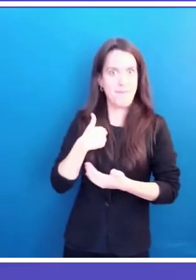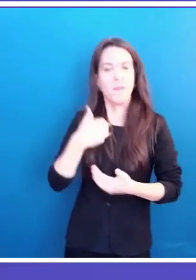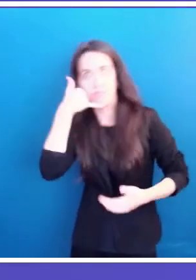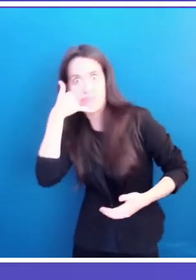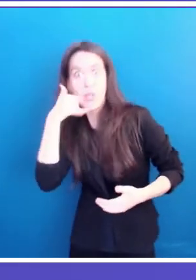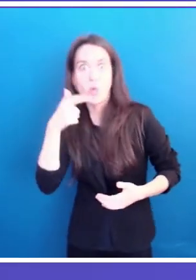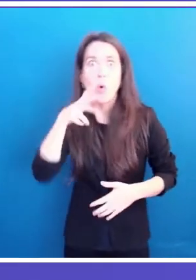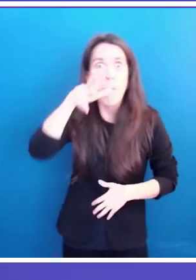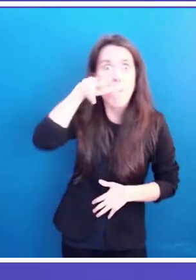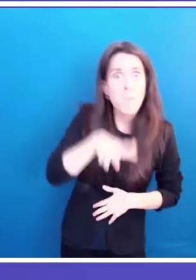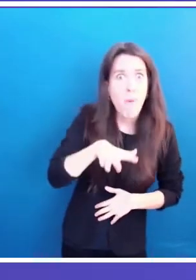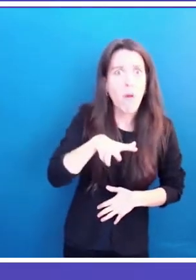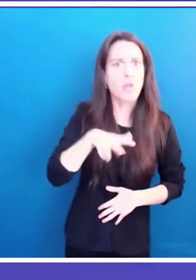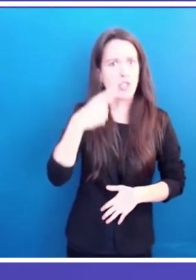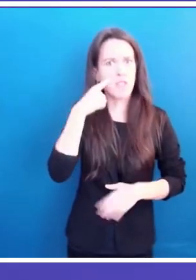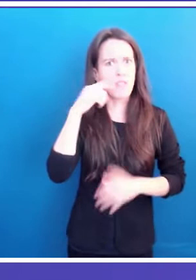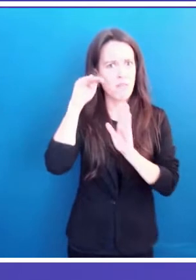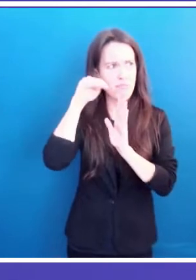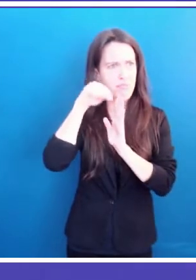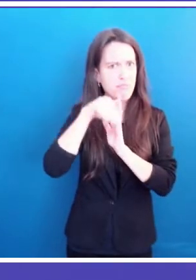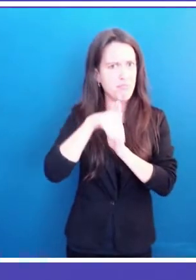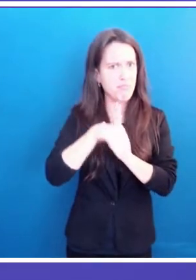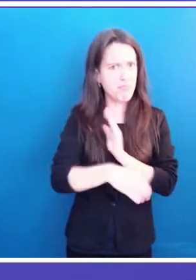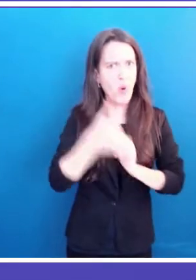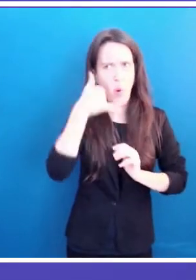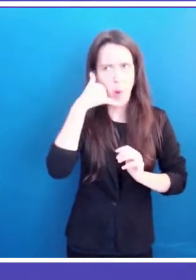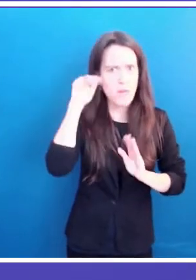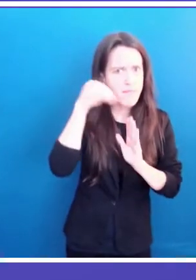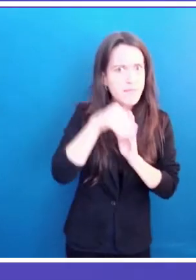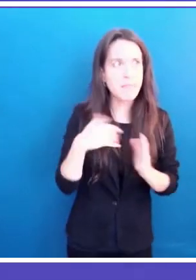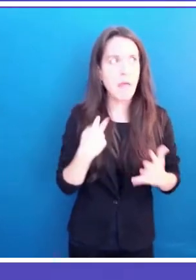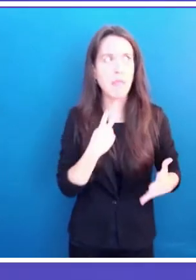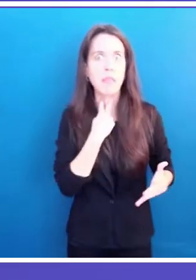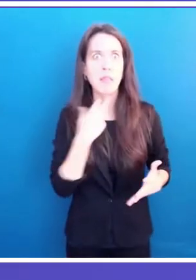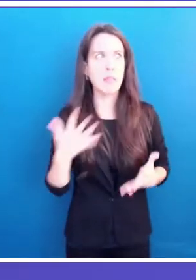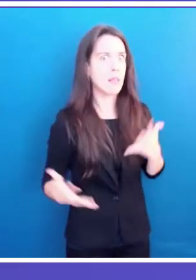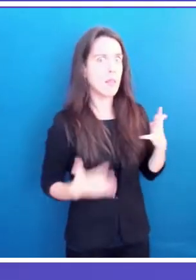ويمكن أن تتابعوا هذه الحملات باللغات الإنجليزية والفرنسية